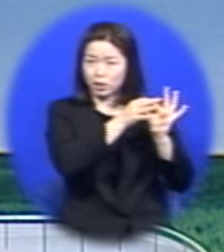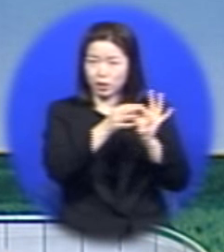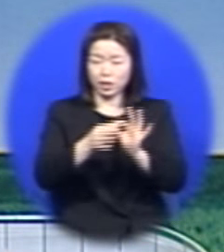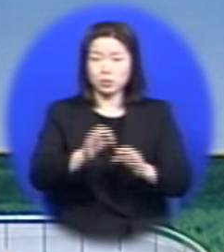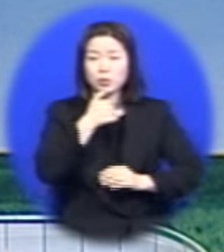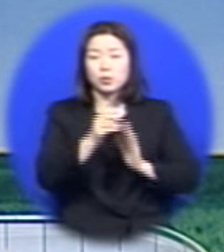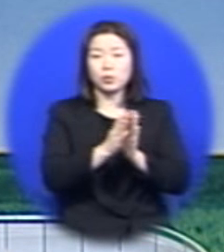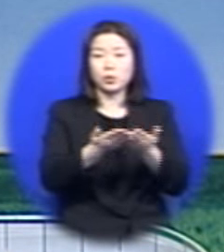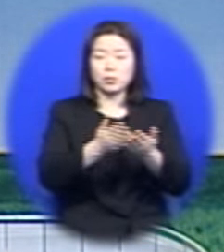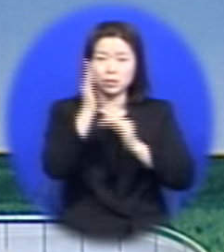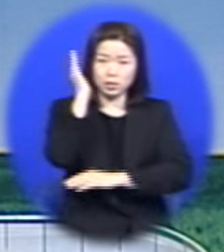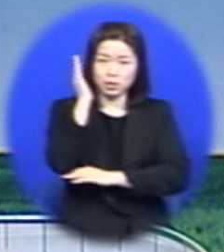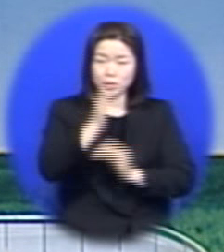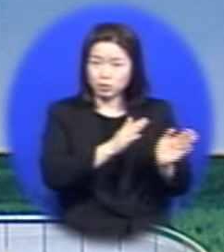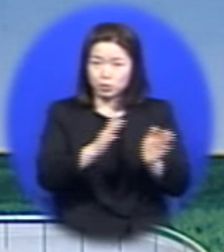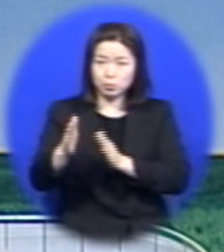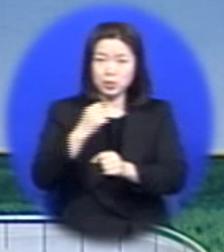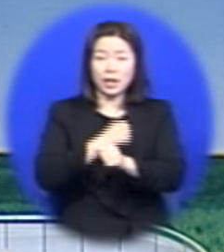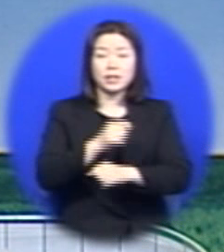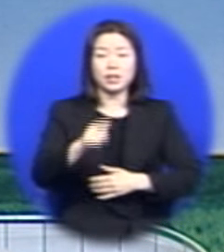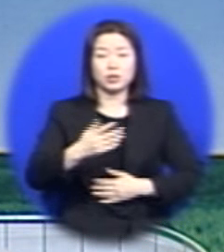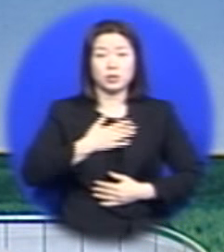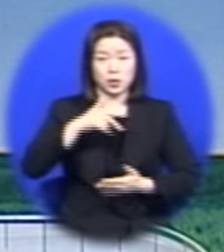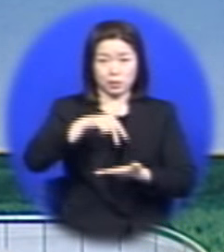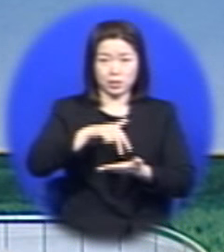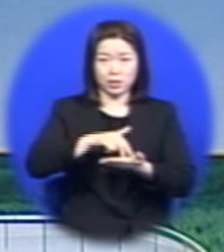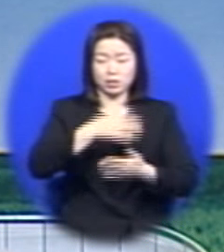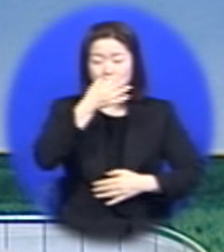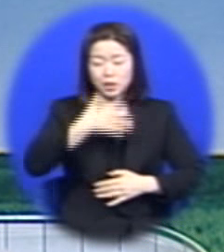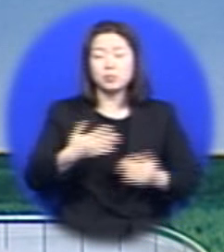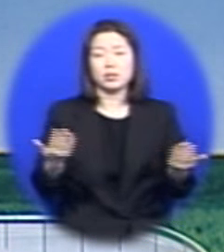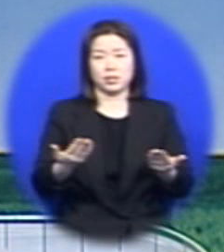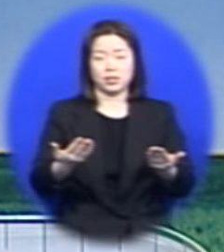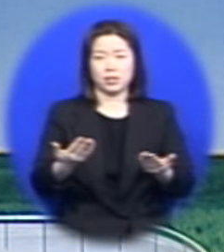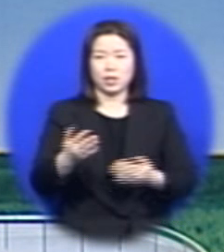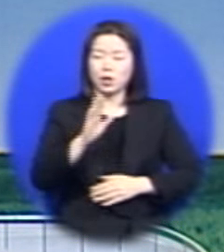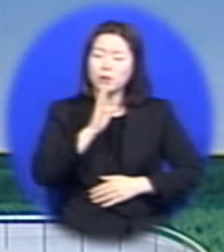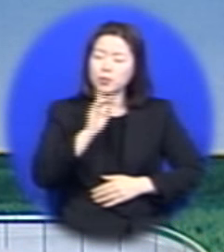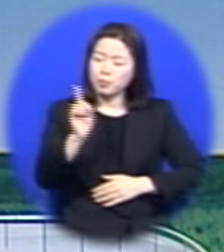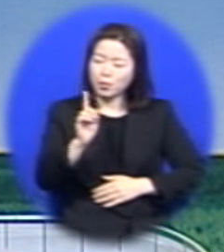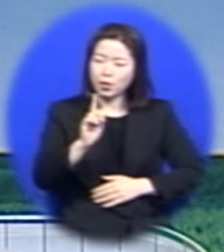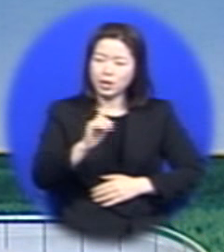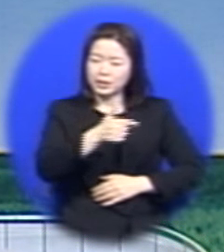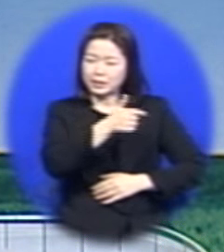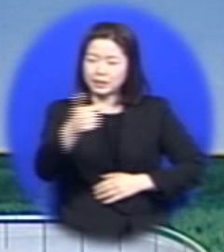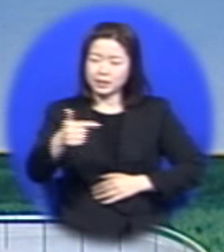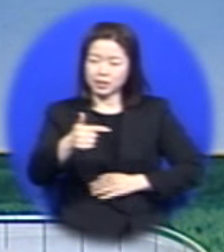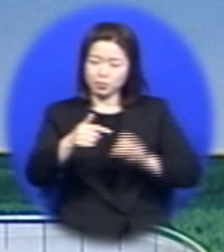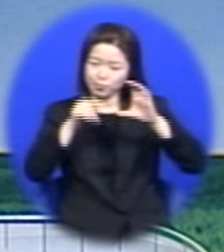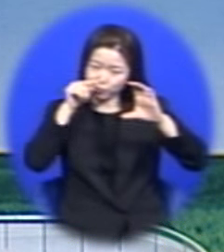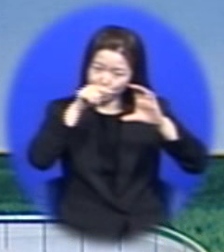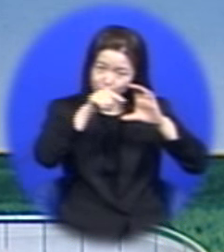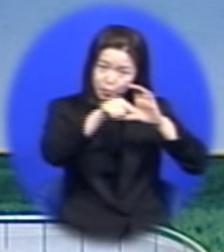일은 저에게 있어서는 더 힘든 일이기도 했습니다. 마치 큰 터널을 빠져나오는 것 같은